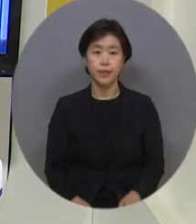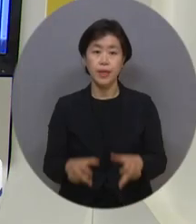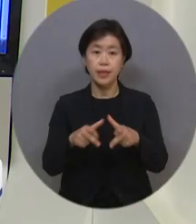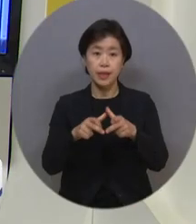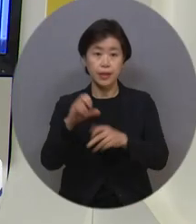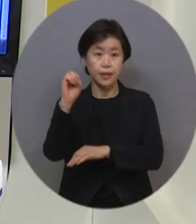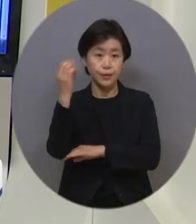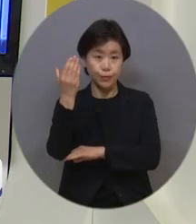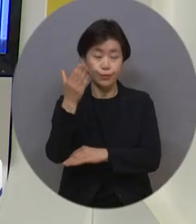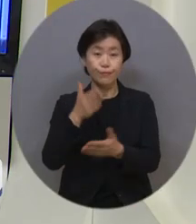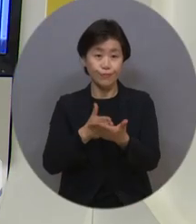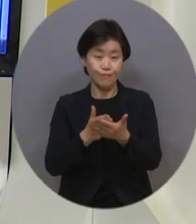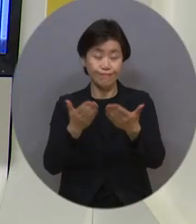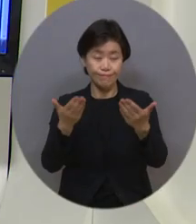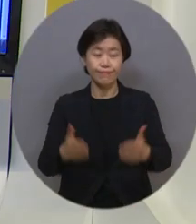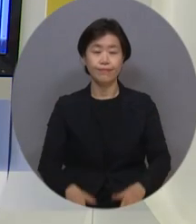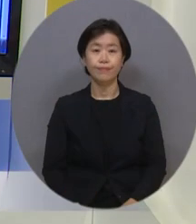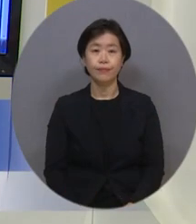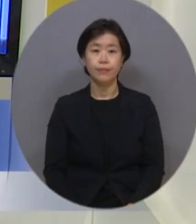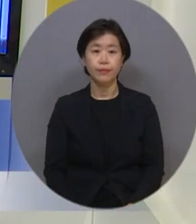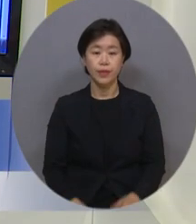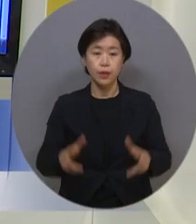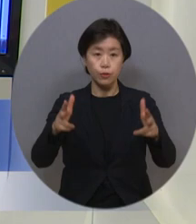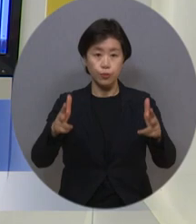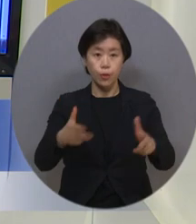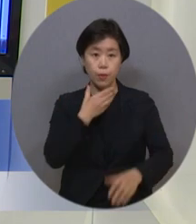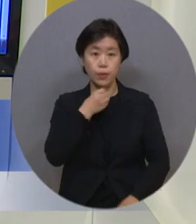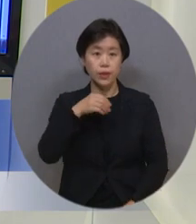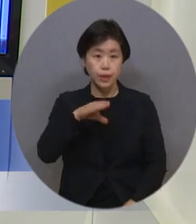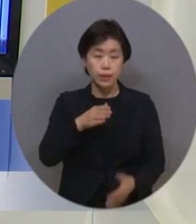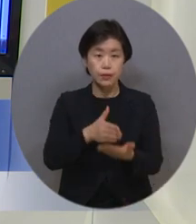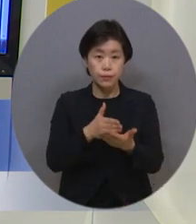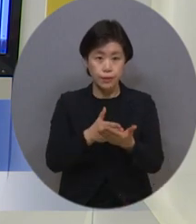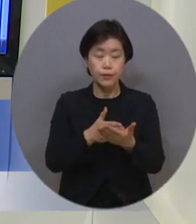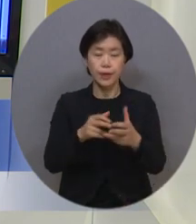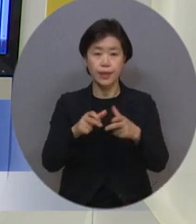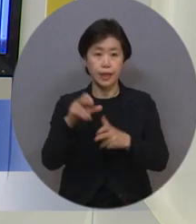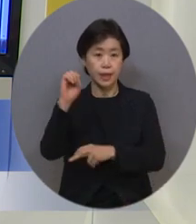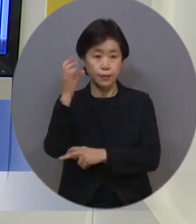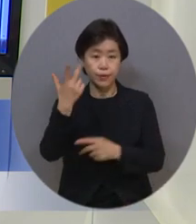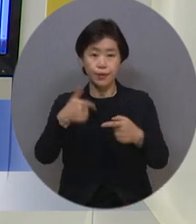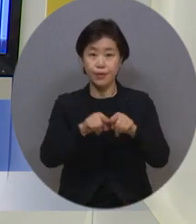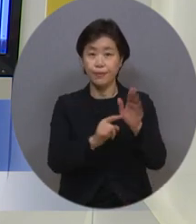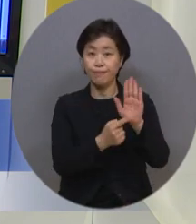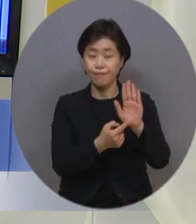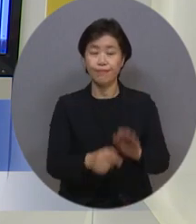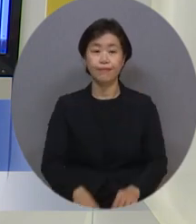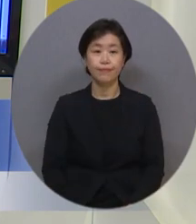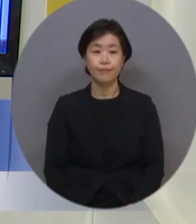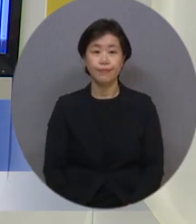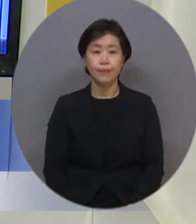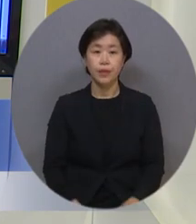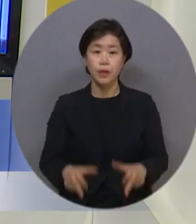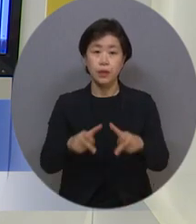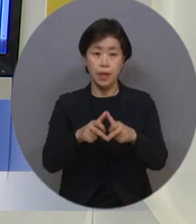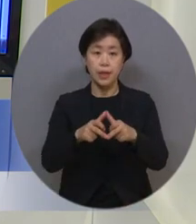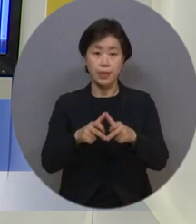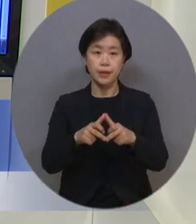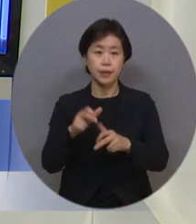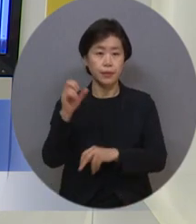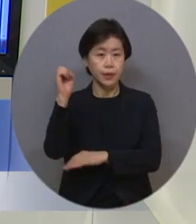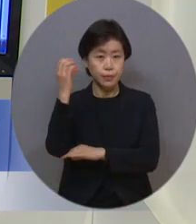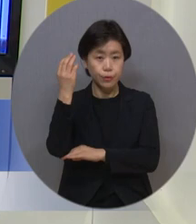장애인 신문 브리핑 박정인입니다 한 주간에 복직의 소식을 장애인신문과 함께 만나봅니다 장애인 신문